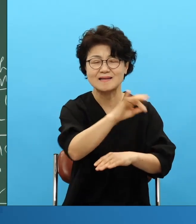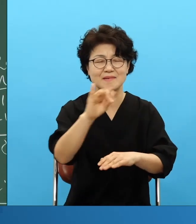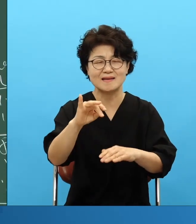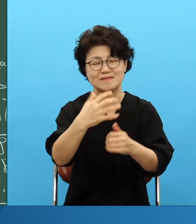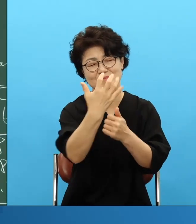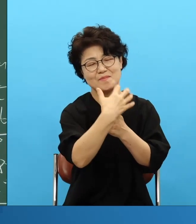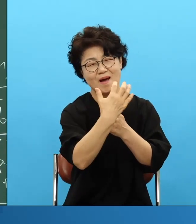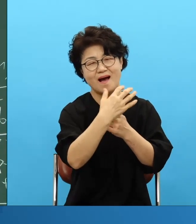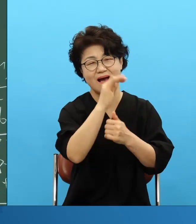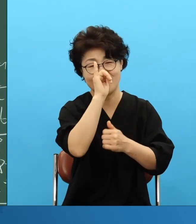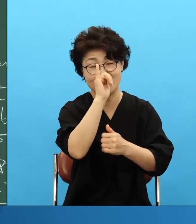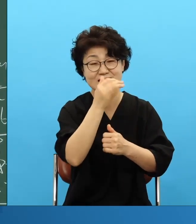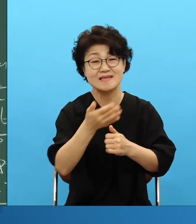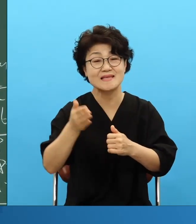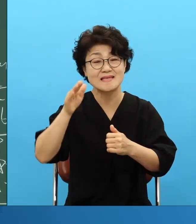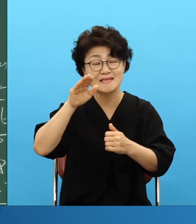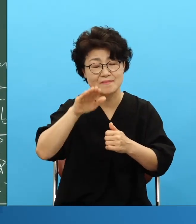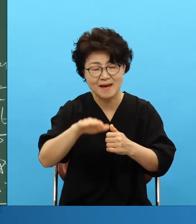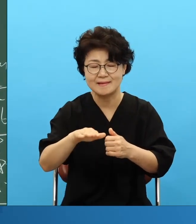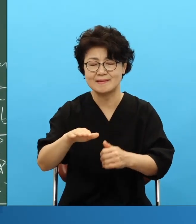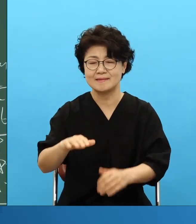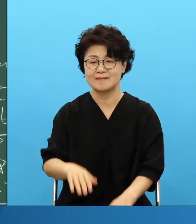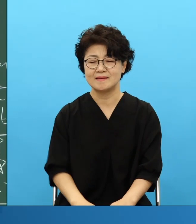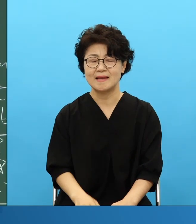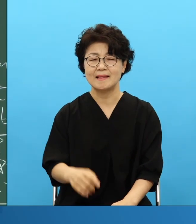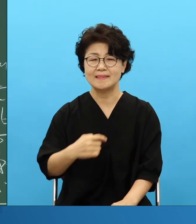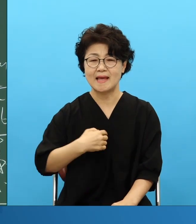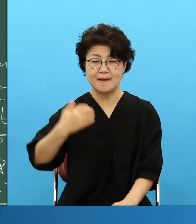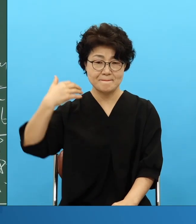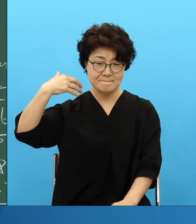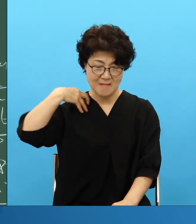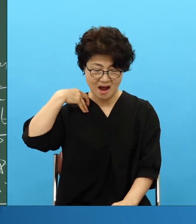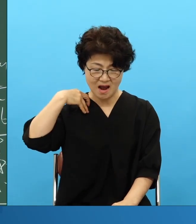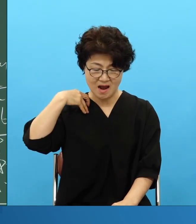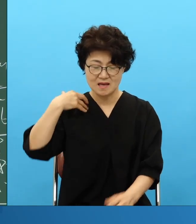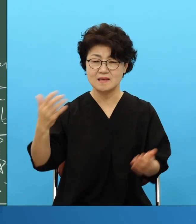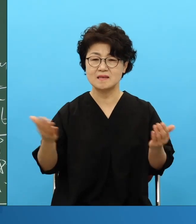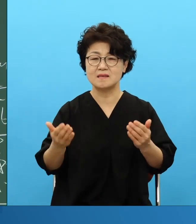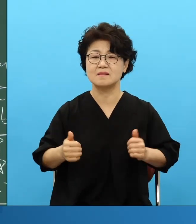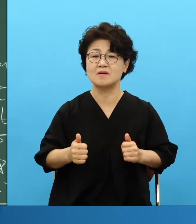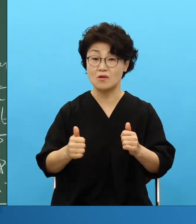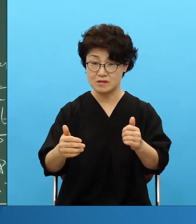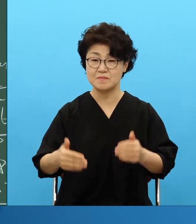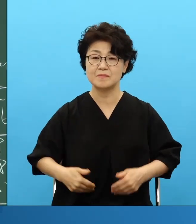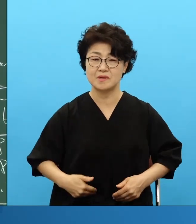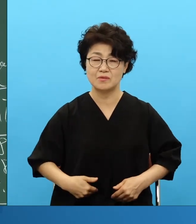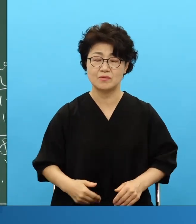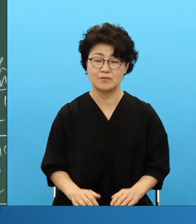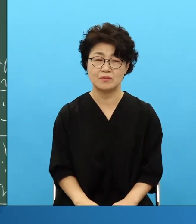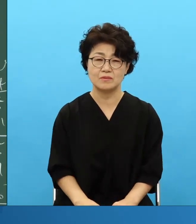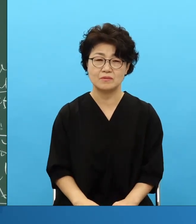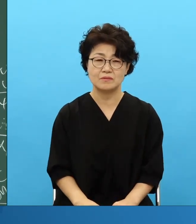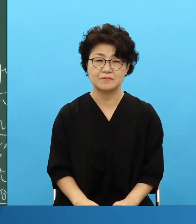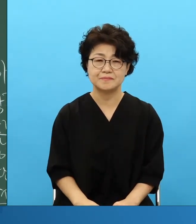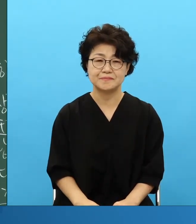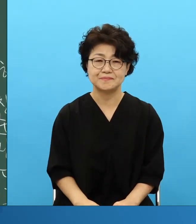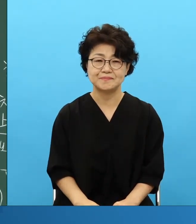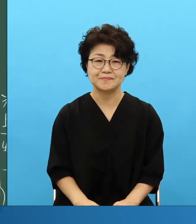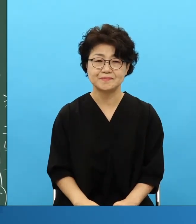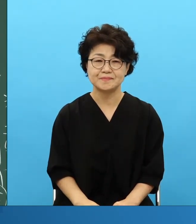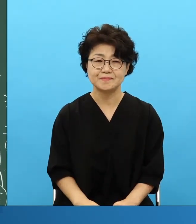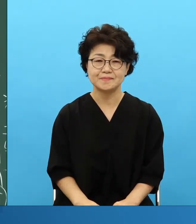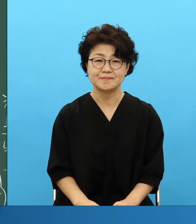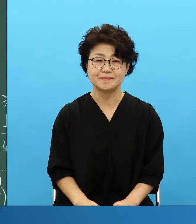of my house. 그래도 그거는 해야 돼요. But I must do that work. 예. 그래서 그 바람에 우리 뭐 그래도 가족들이 기도해주고